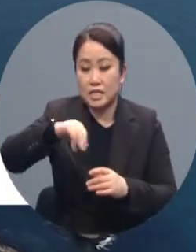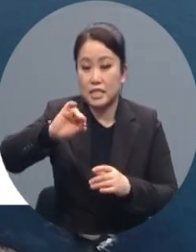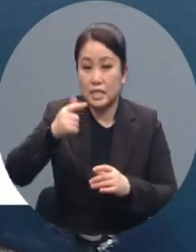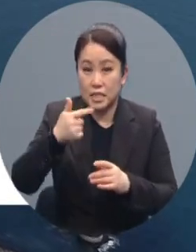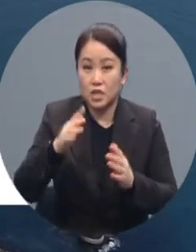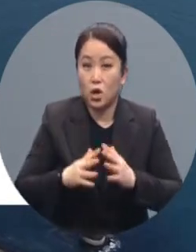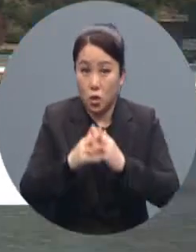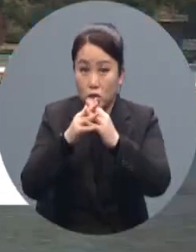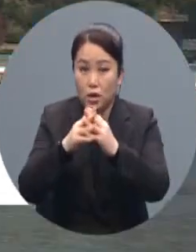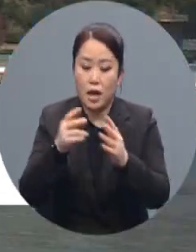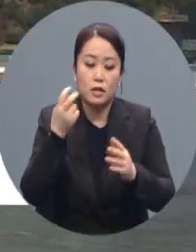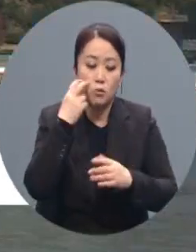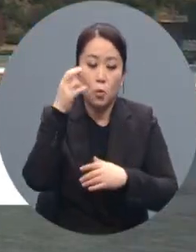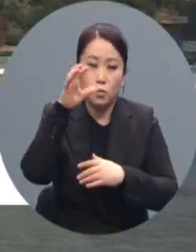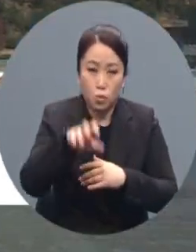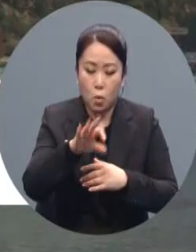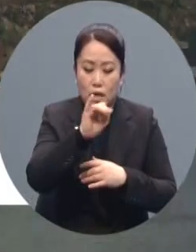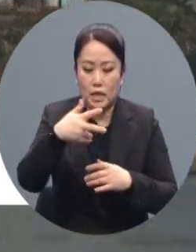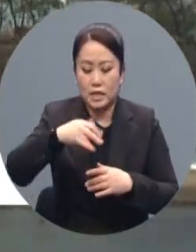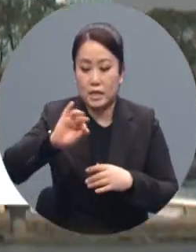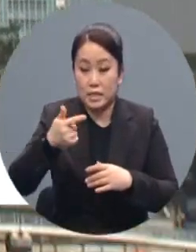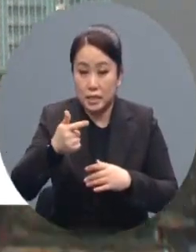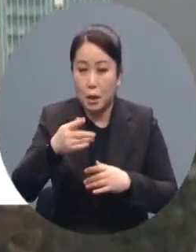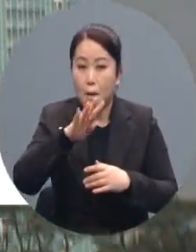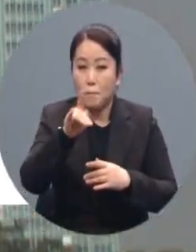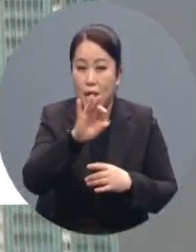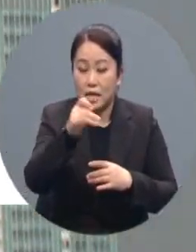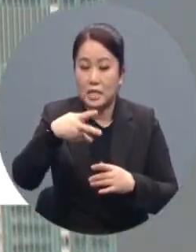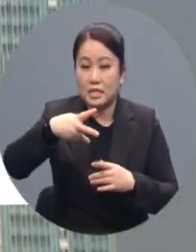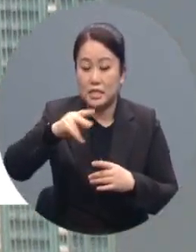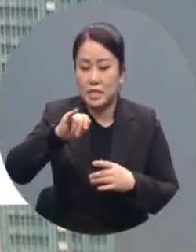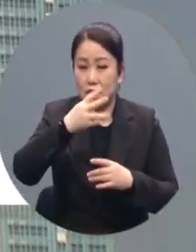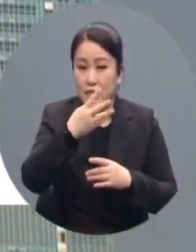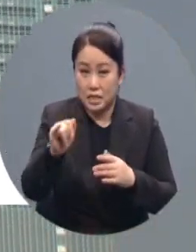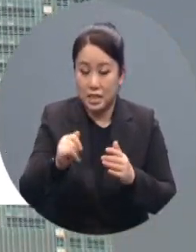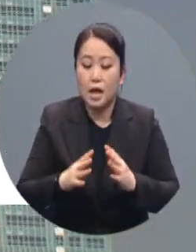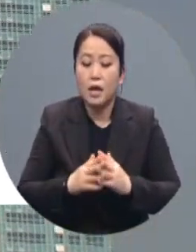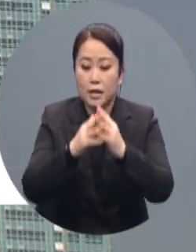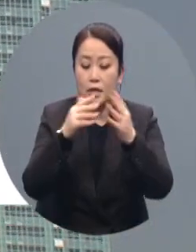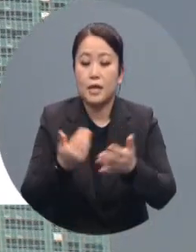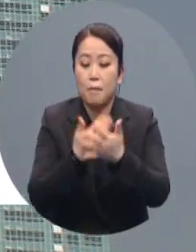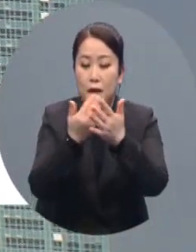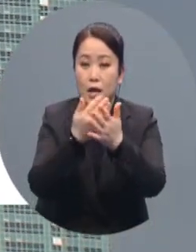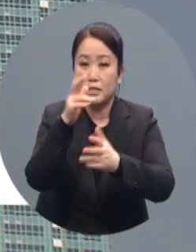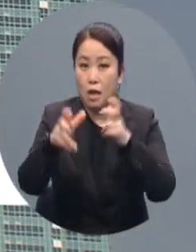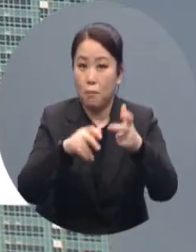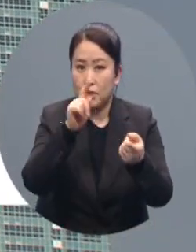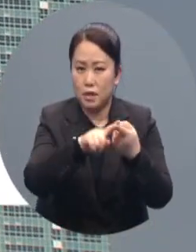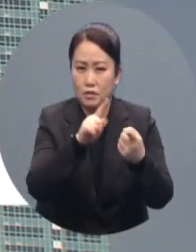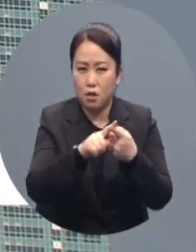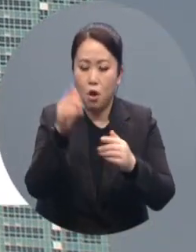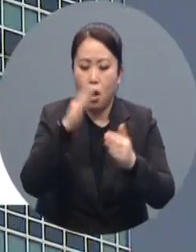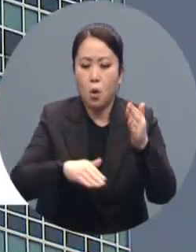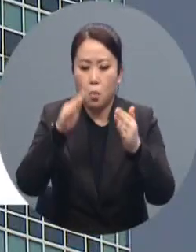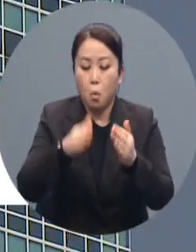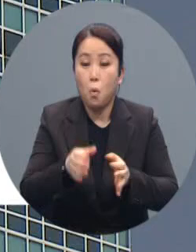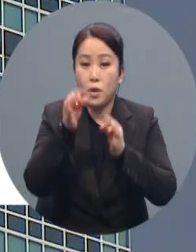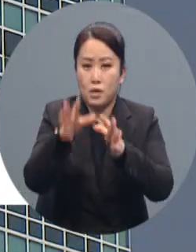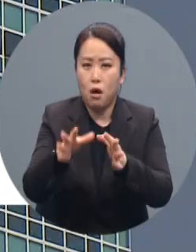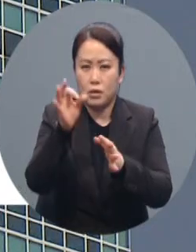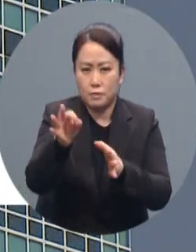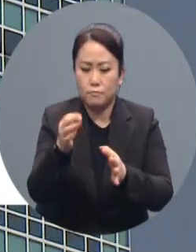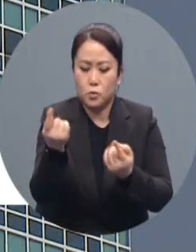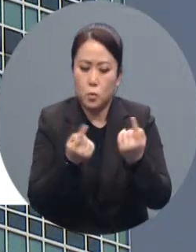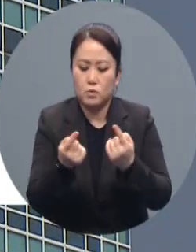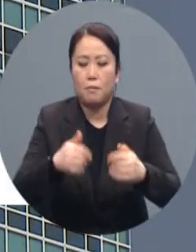bct 개발사업의 00 기어 검을 재 협상해야 한다 고 주장했습니다 최근 서구청 과 이징 건설이 합의한 기억은